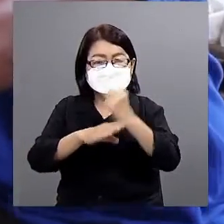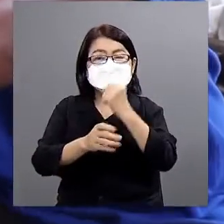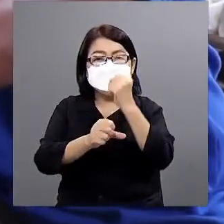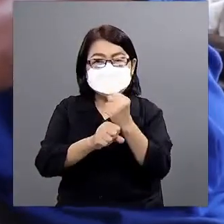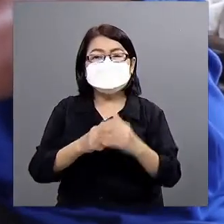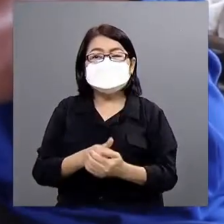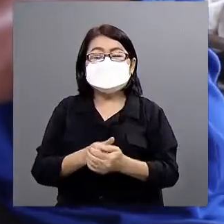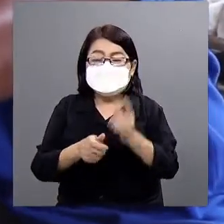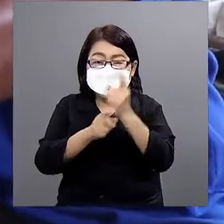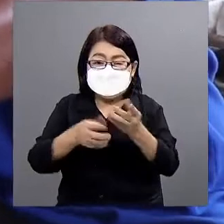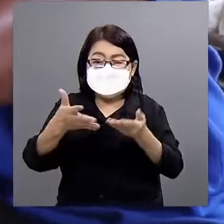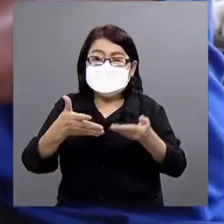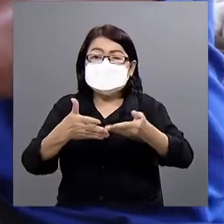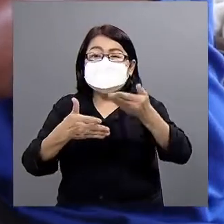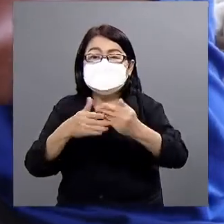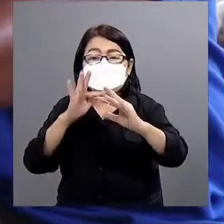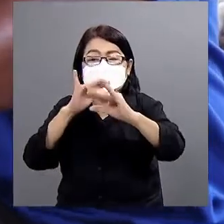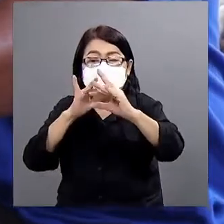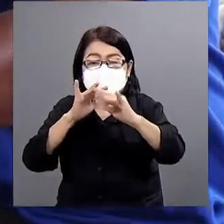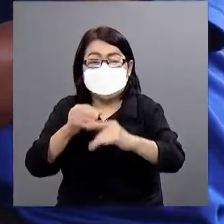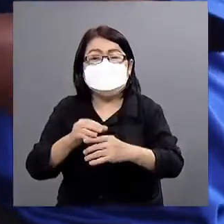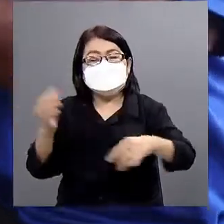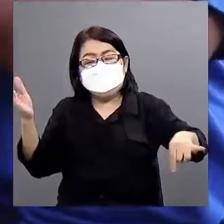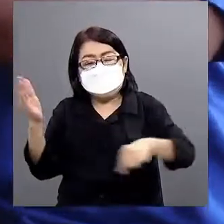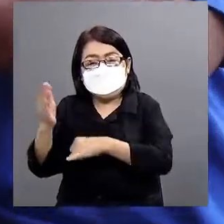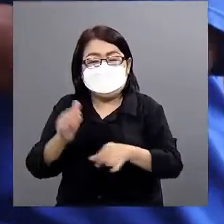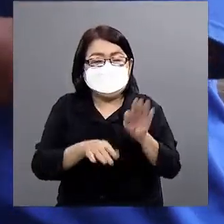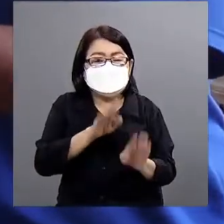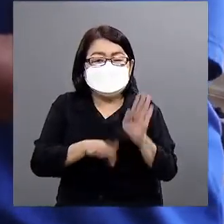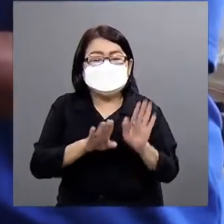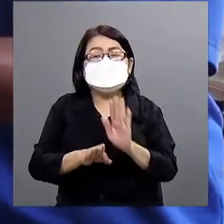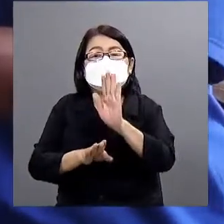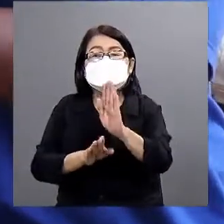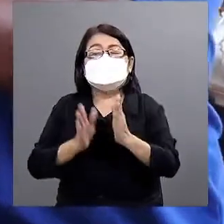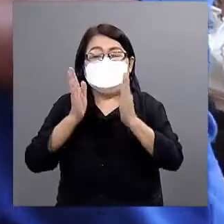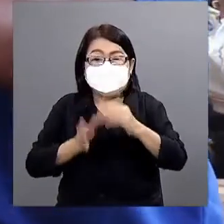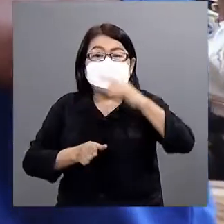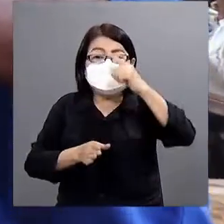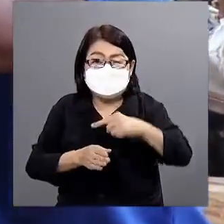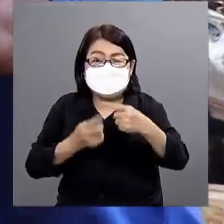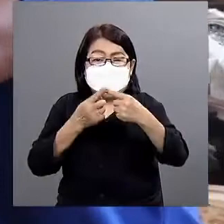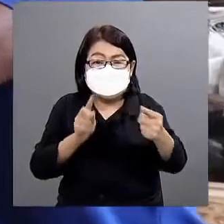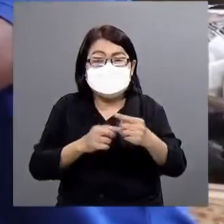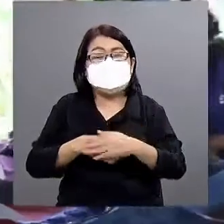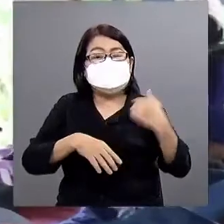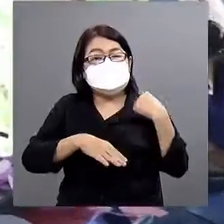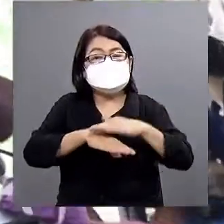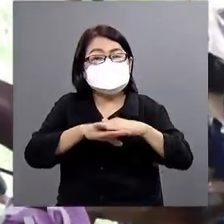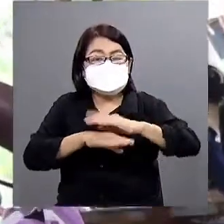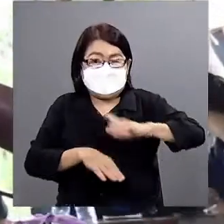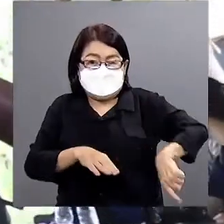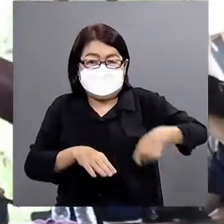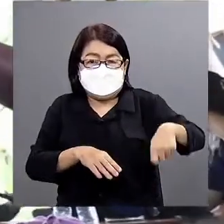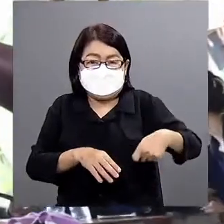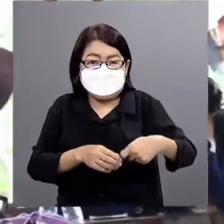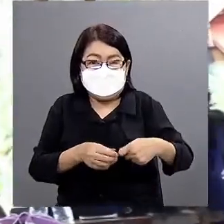ปี่ซอและกลองกันตรึมของพี่น้องชาวไทยเชื้อสายเขมรยังทำให้น้องๆได้ร่วมรับและส่งต่อความหงแหนด